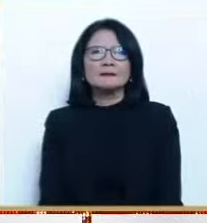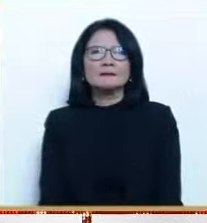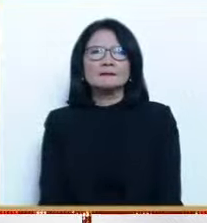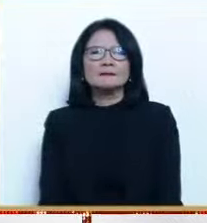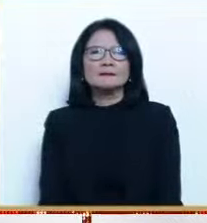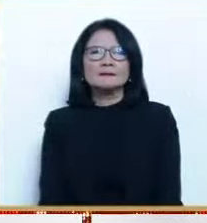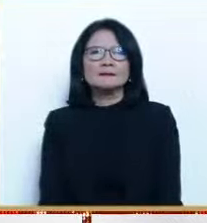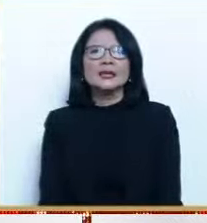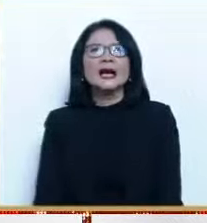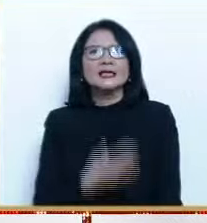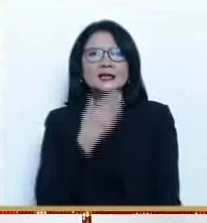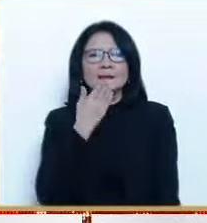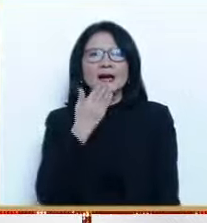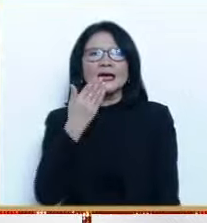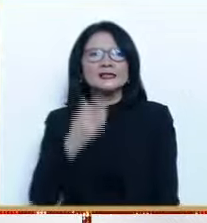memberikan tanggapan berikutnya